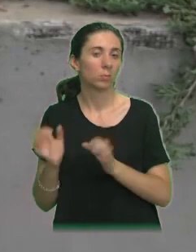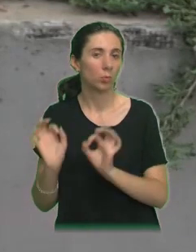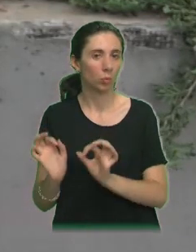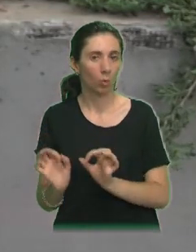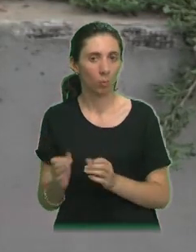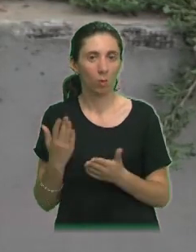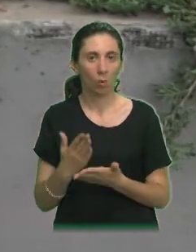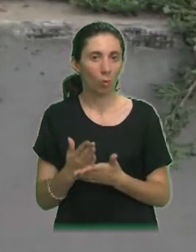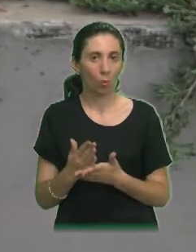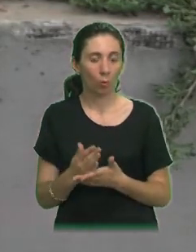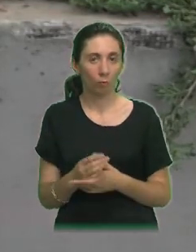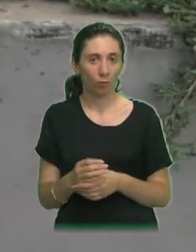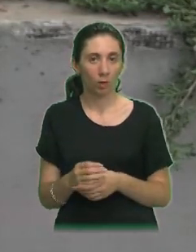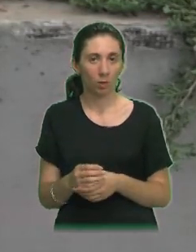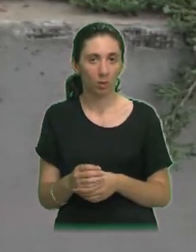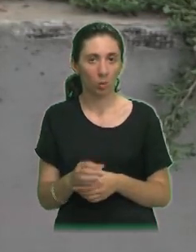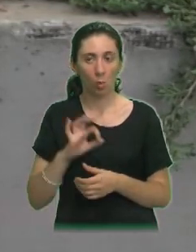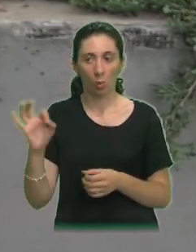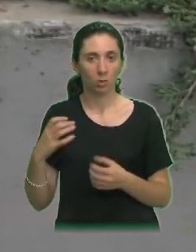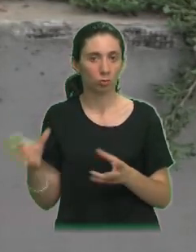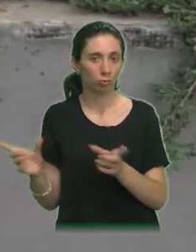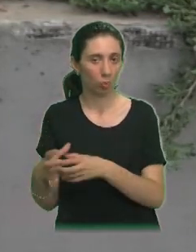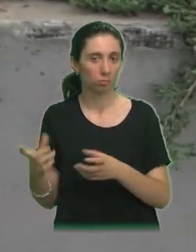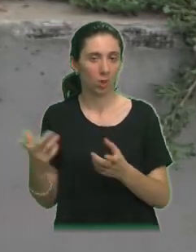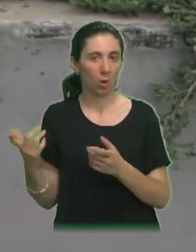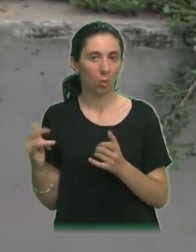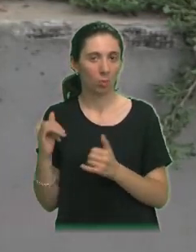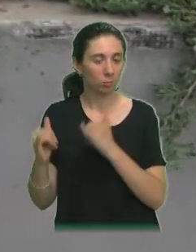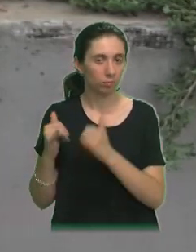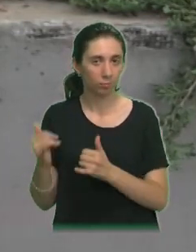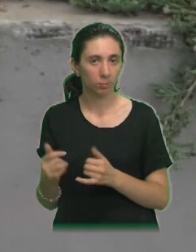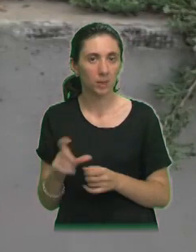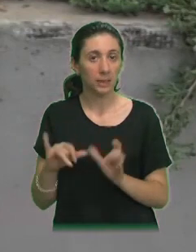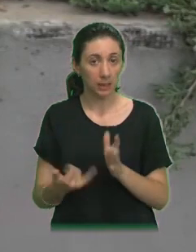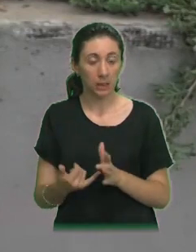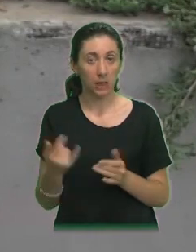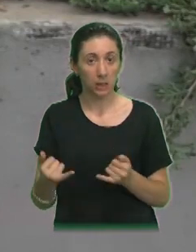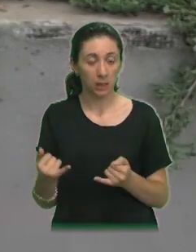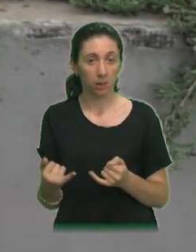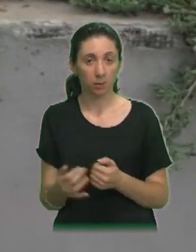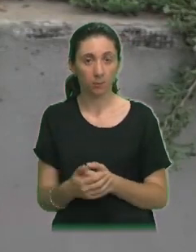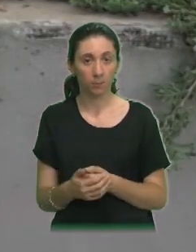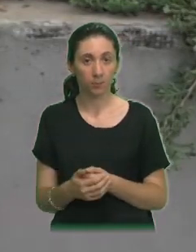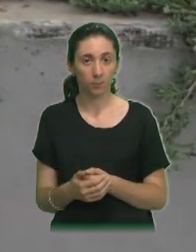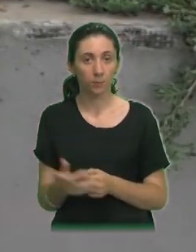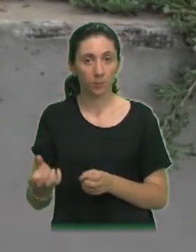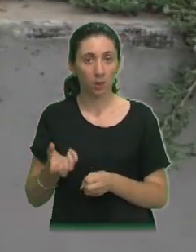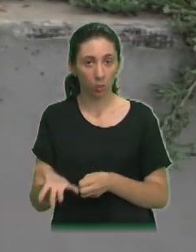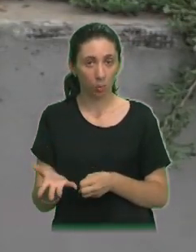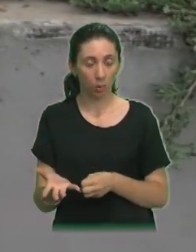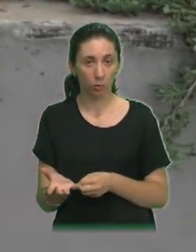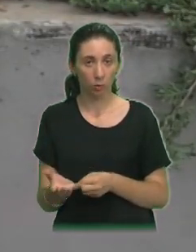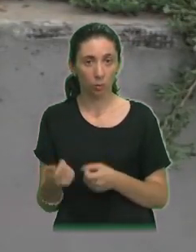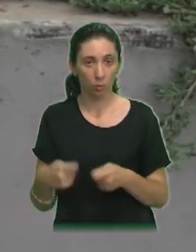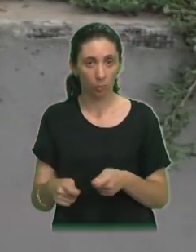provedem. Tako da nam je cilj sa kuglačkim klubom Karlovac naravno ponovo